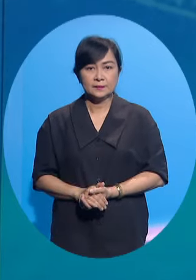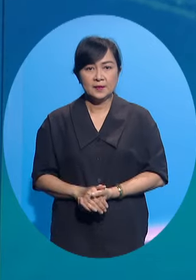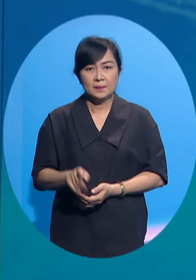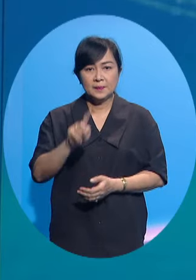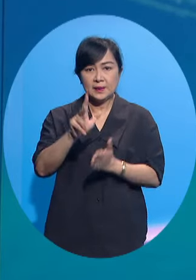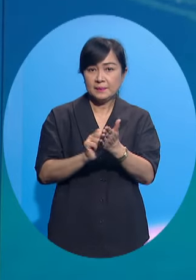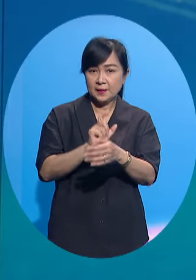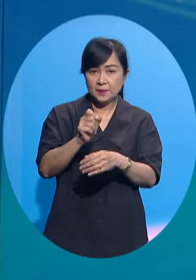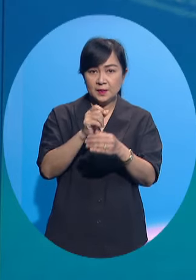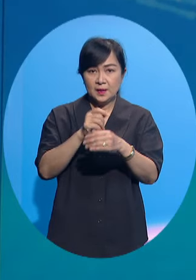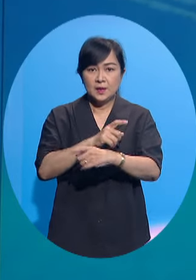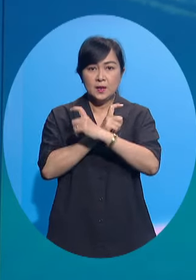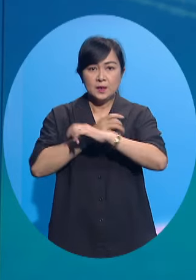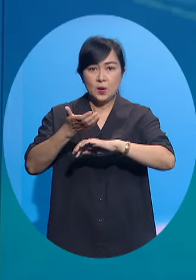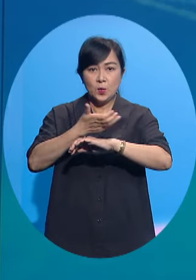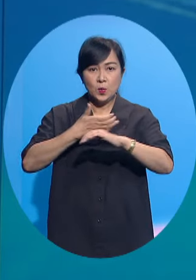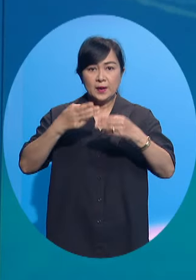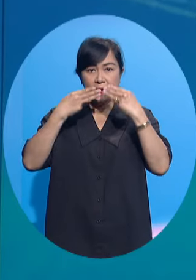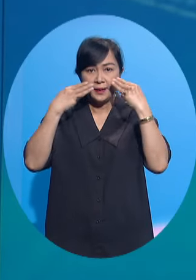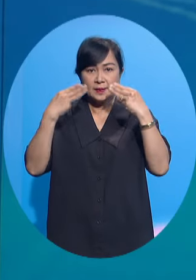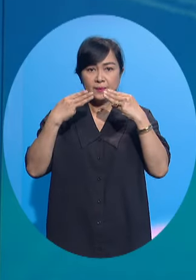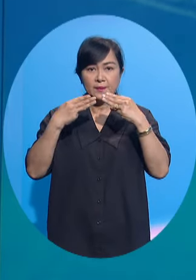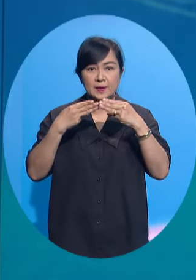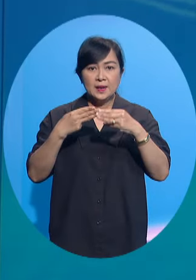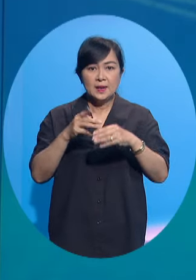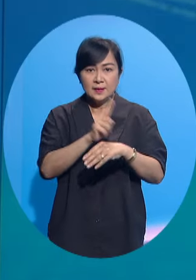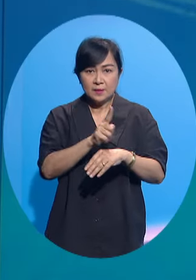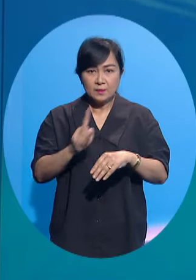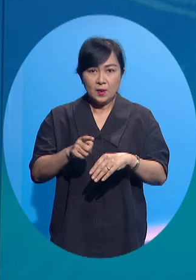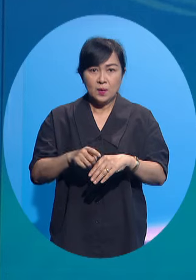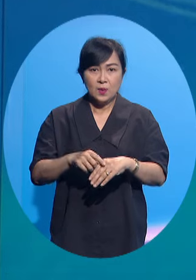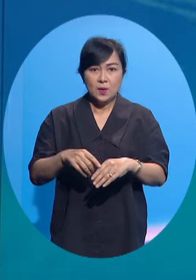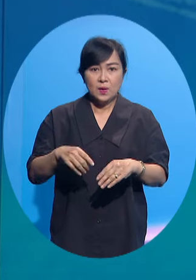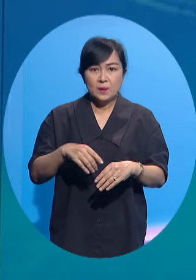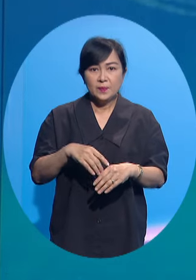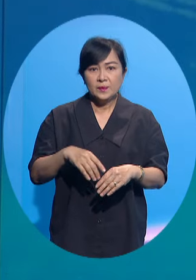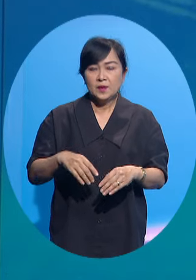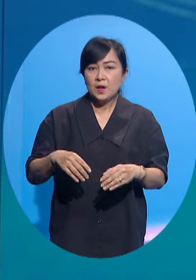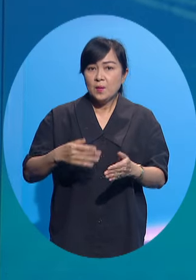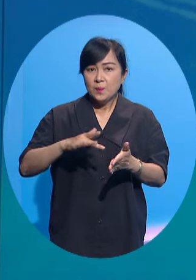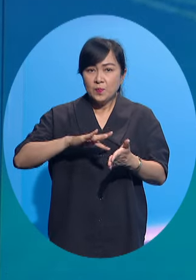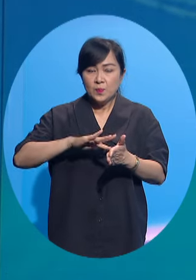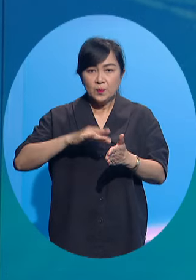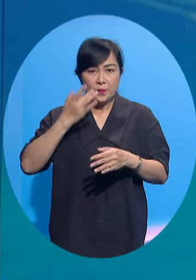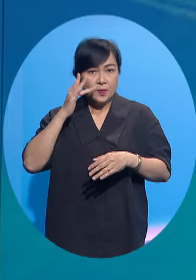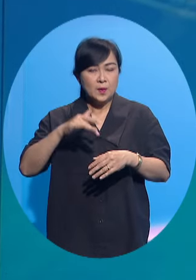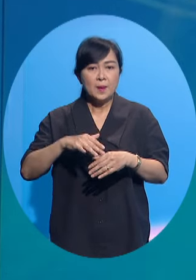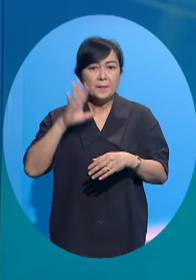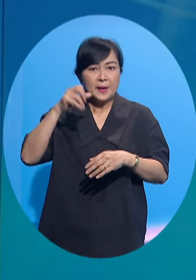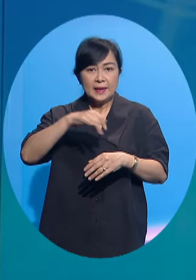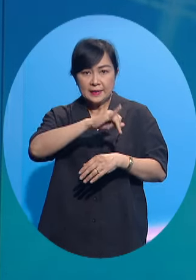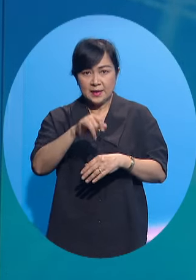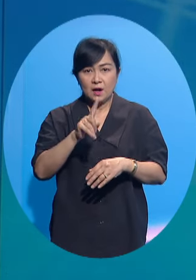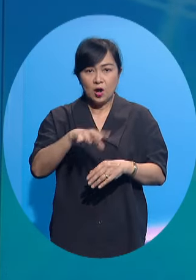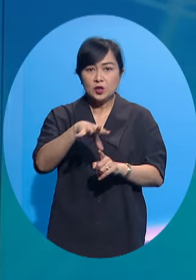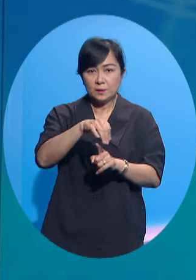ngày 18 tháng 10 đại sứ các nước Ả Rập tại Liên Hiệp Quốc đã cảnh báo về hiểm họa diệt chủng quy mô lớn ở miền Bắc gaza khi có những thông tin